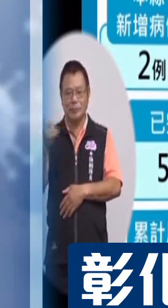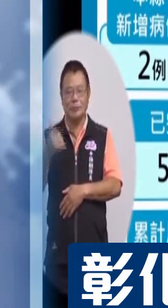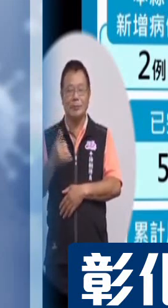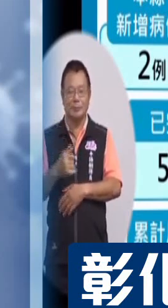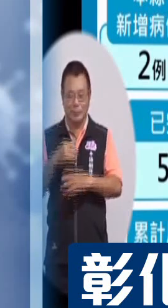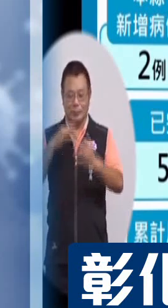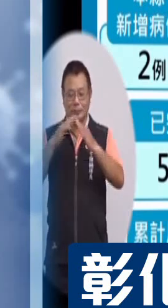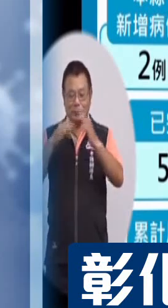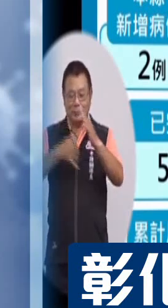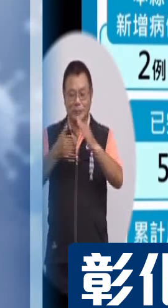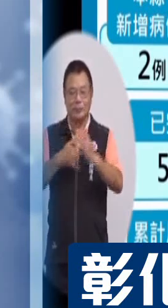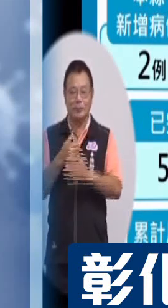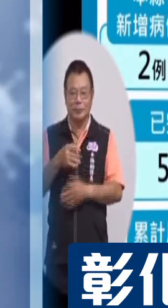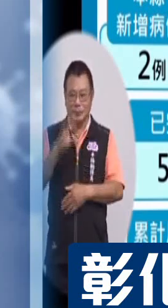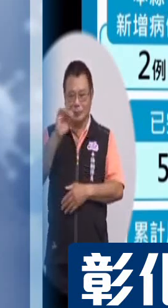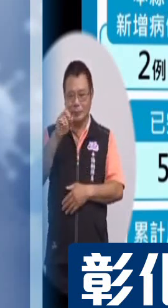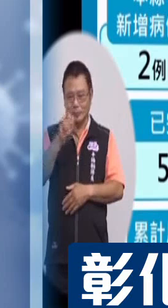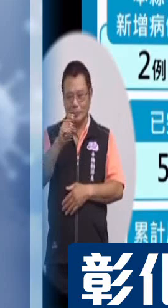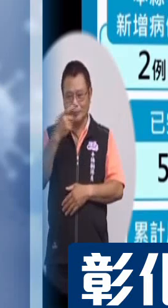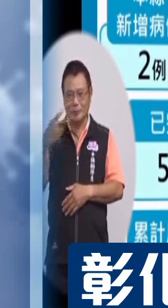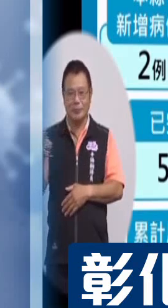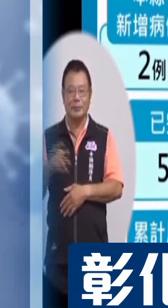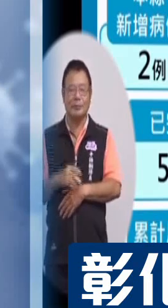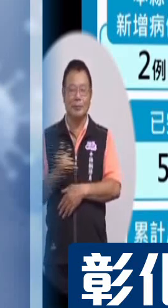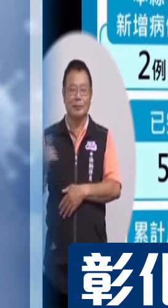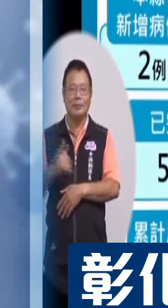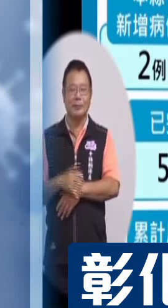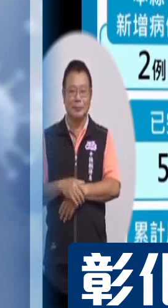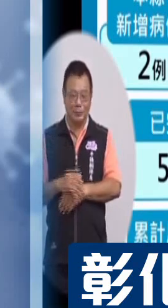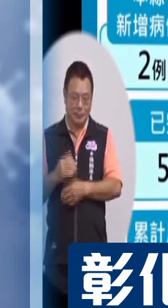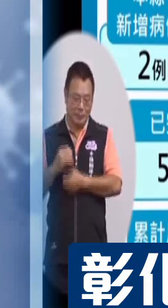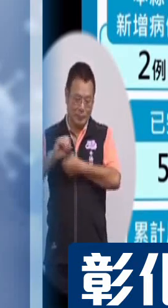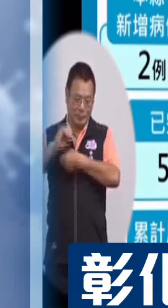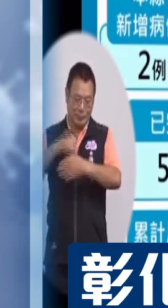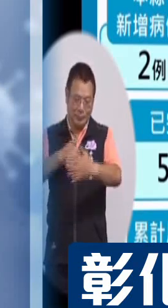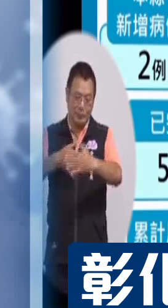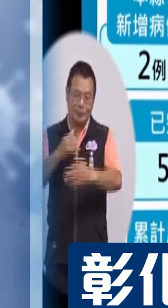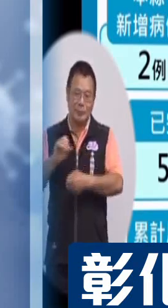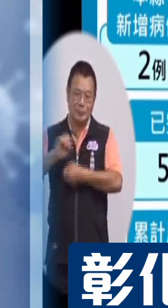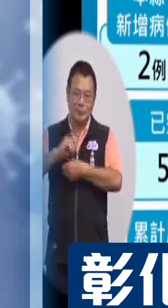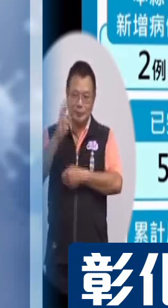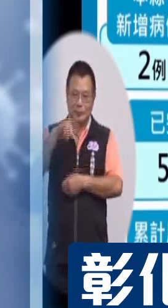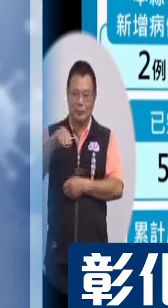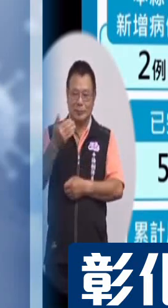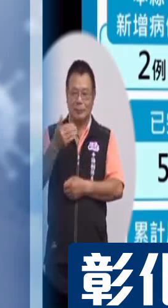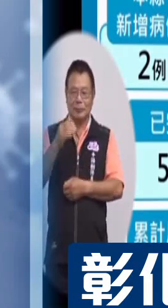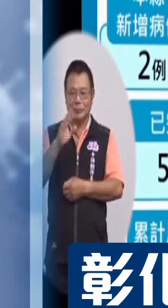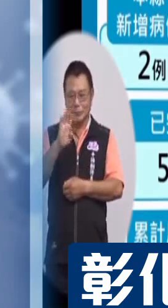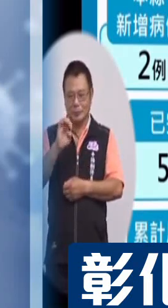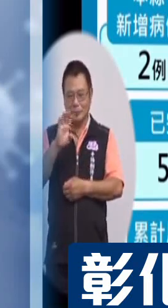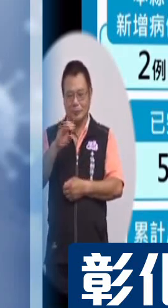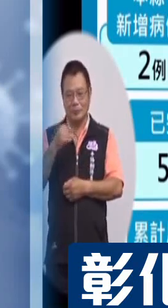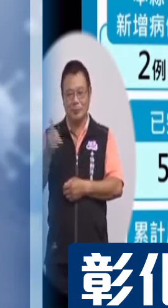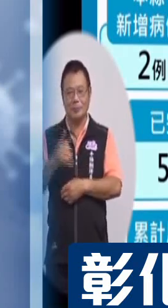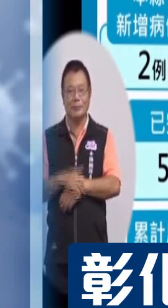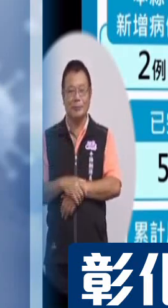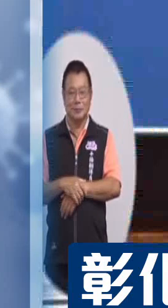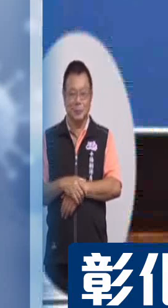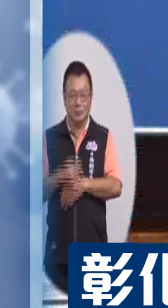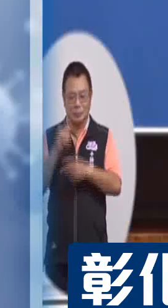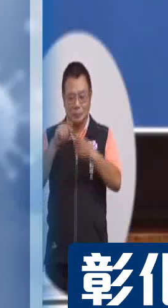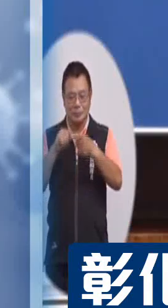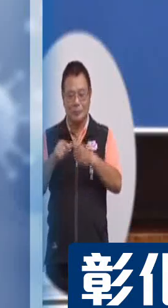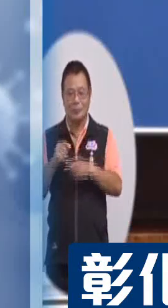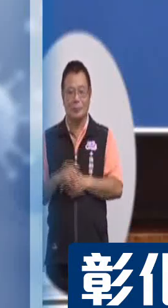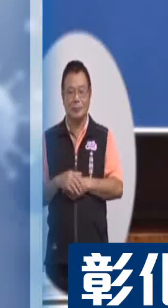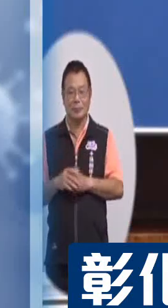源还有待厘清。另外在苗栗，今天新增了3例确诊个案，他们都是在隔离房。防疫旅馆的外籍移工现